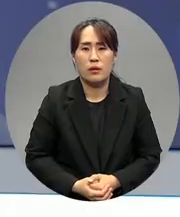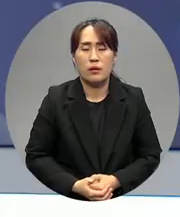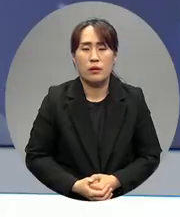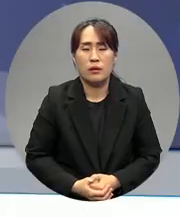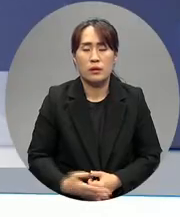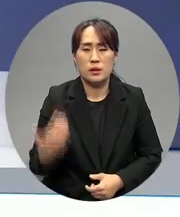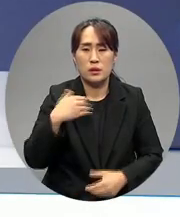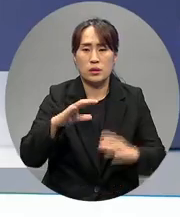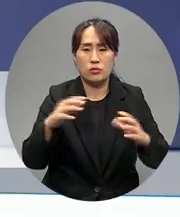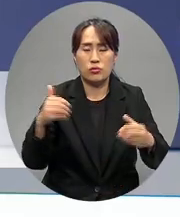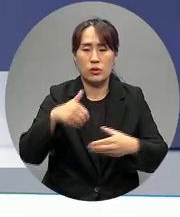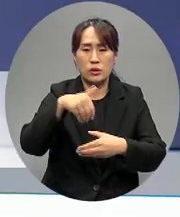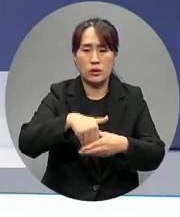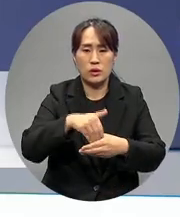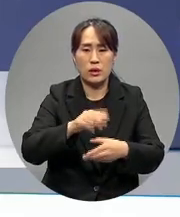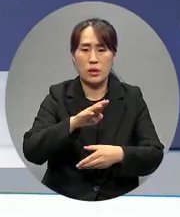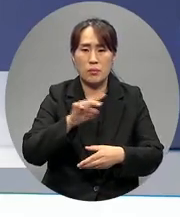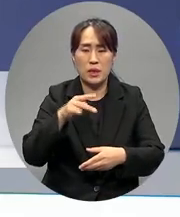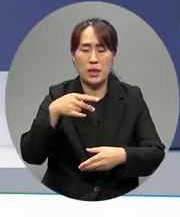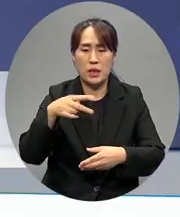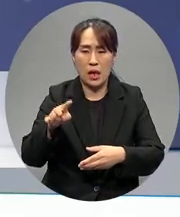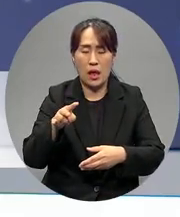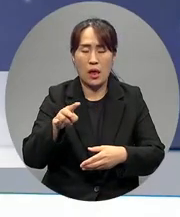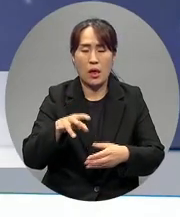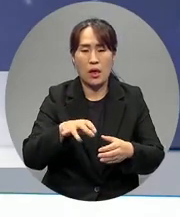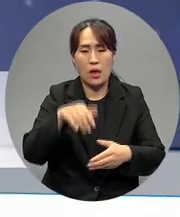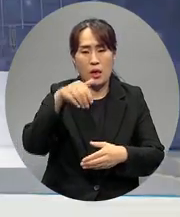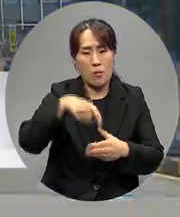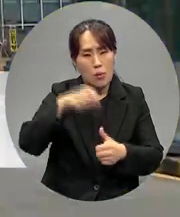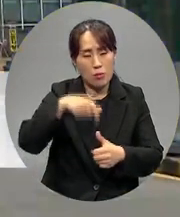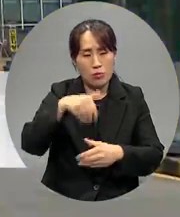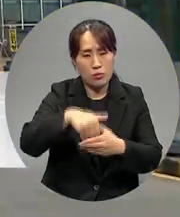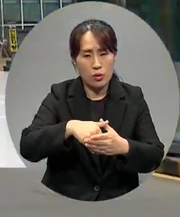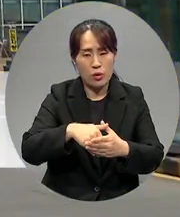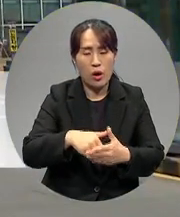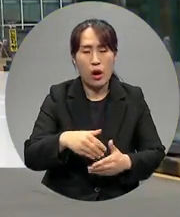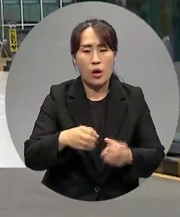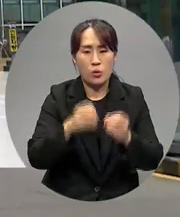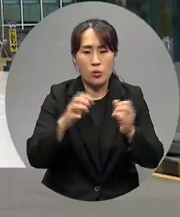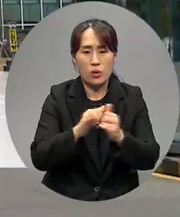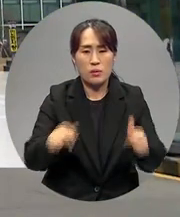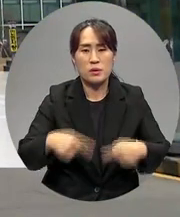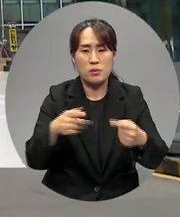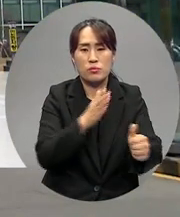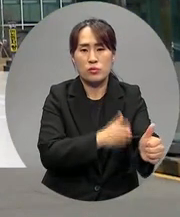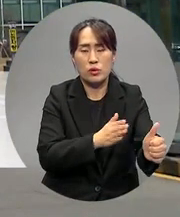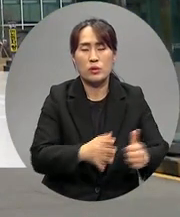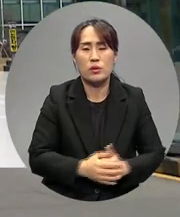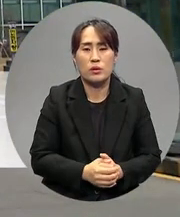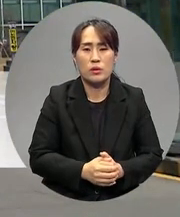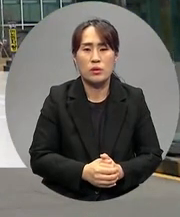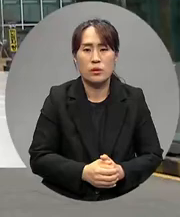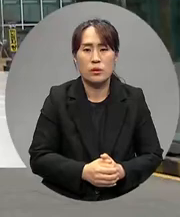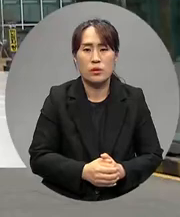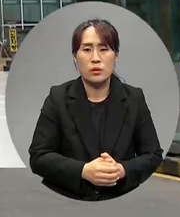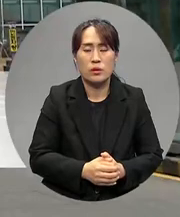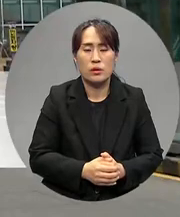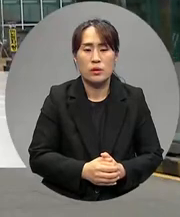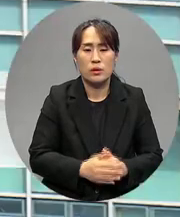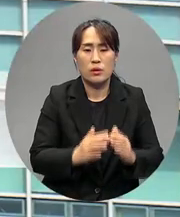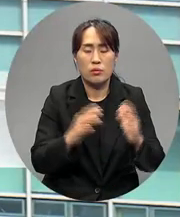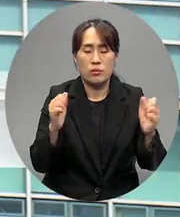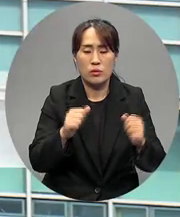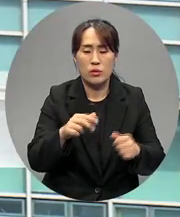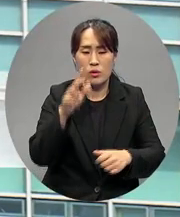지난 총선을 앞두고 비례대표 순번을 정하는 투표에 동료들에게 참여하도록 권유한 혐의로 전국경찰